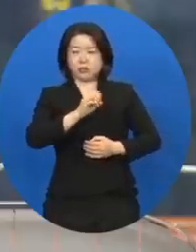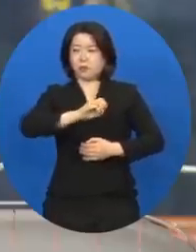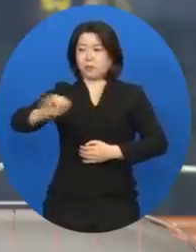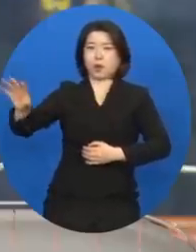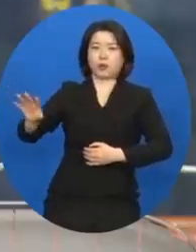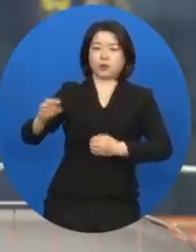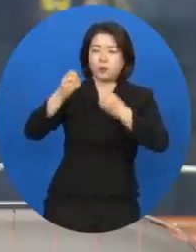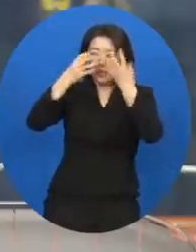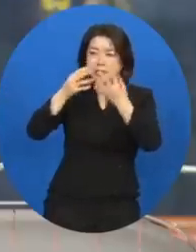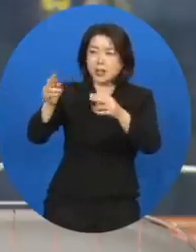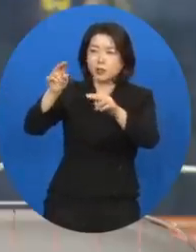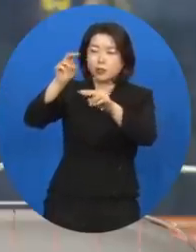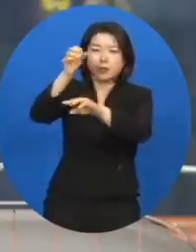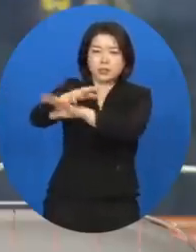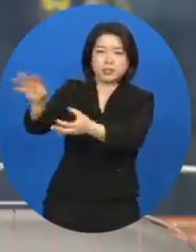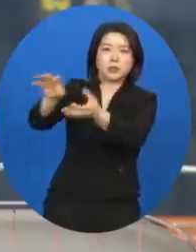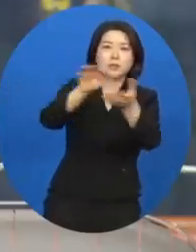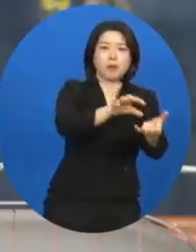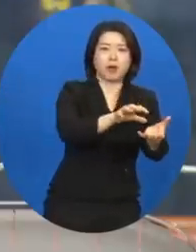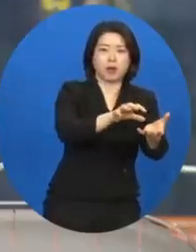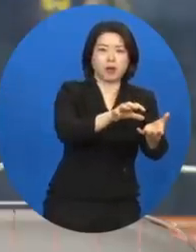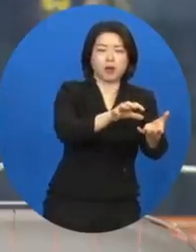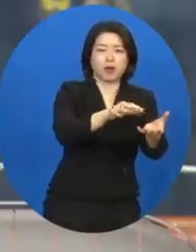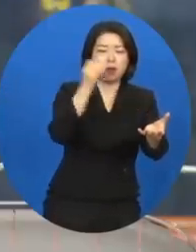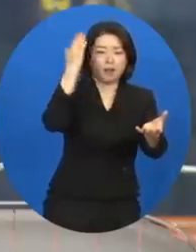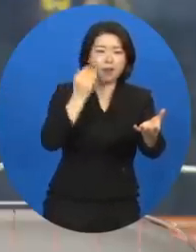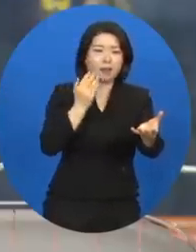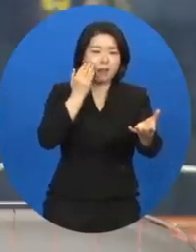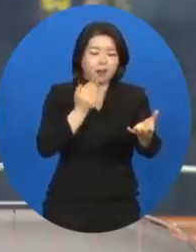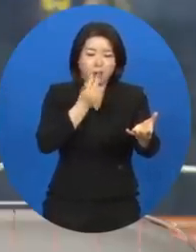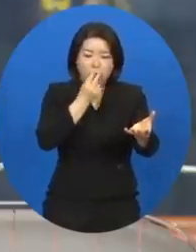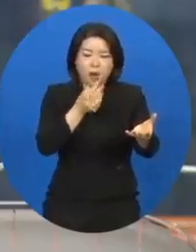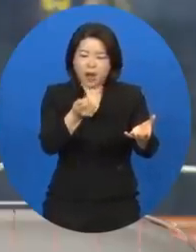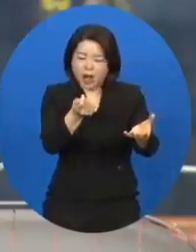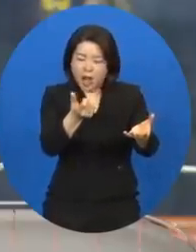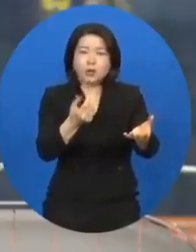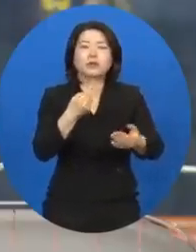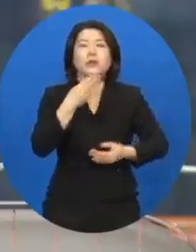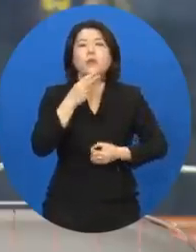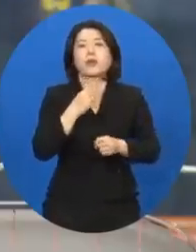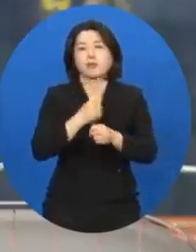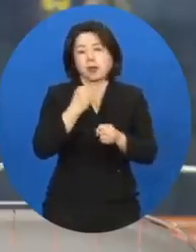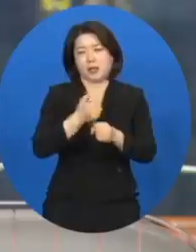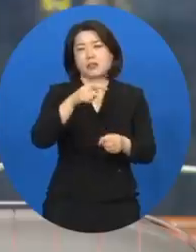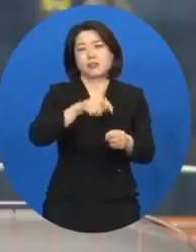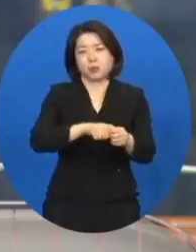들여놔요. 무교병, 곰팡이 없는 집안을 만들려고